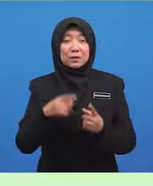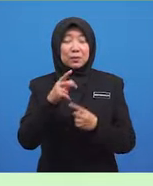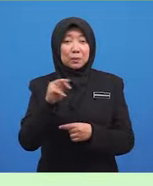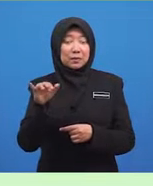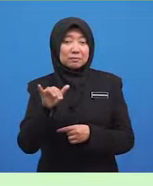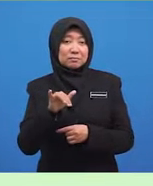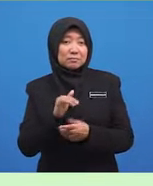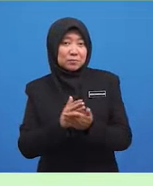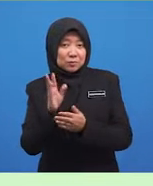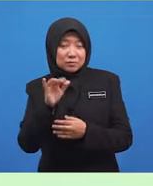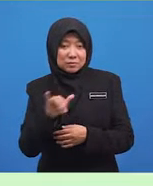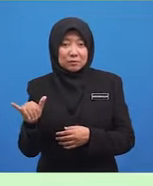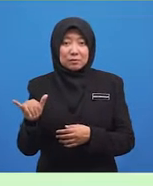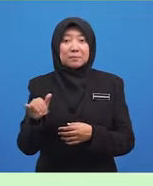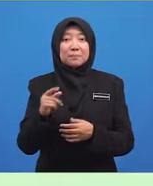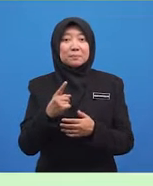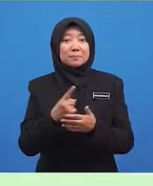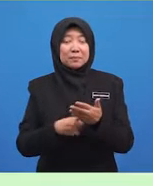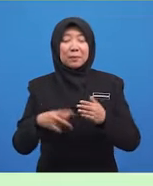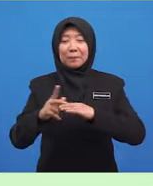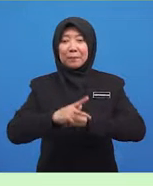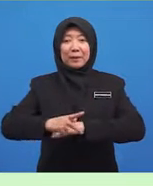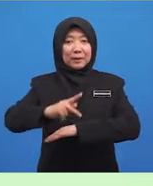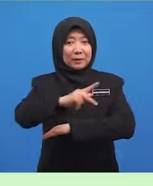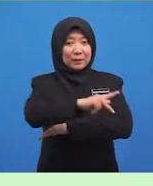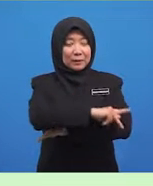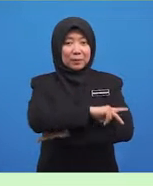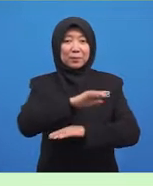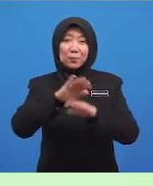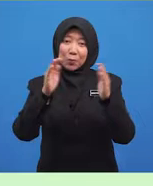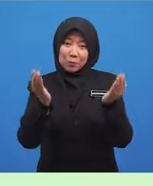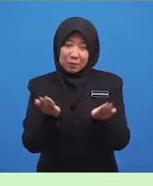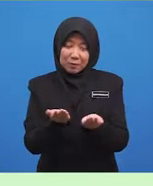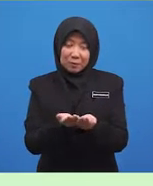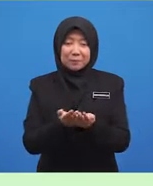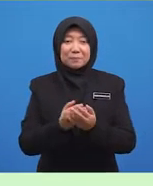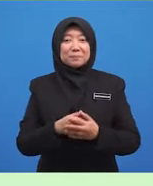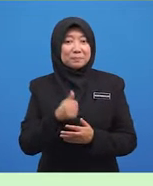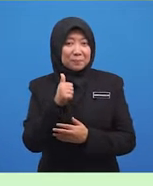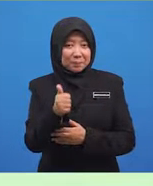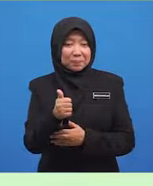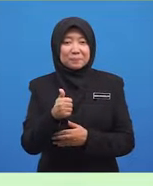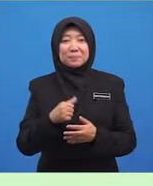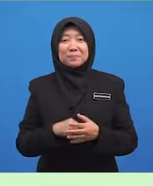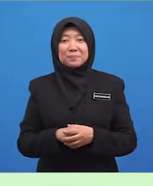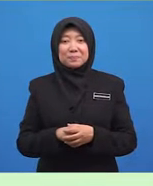Jawapan seterusnya ialah padang bola. Bagus juga.